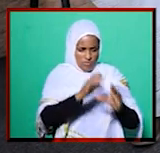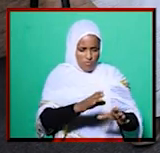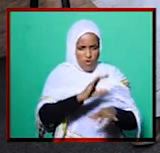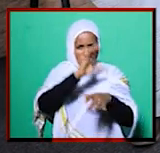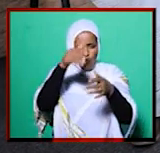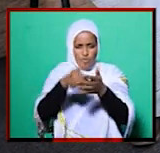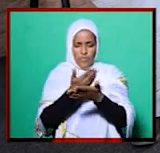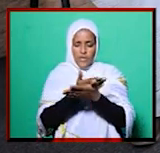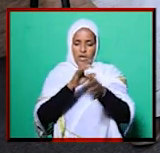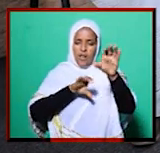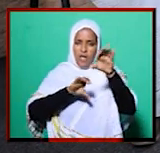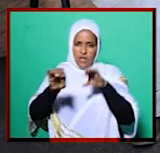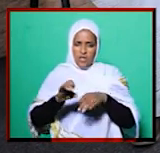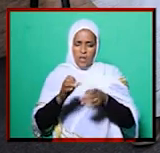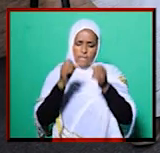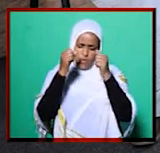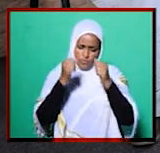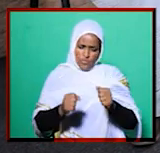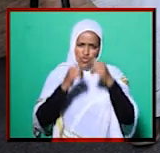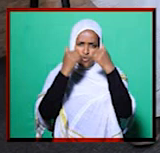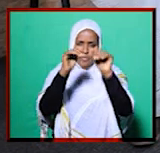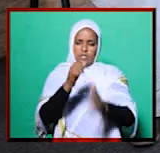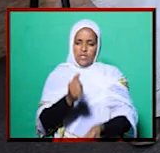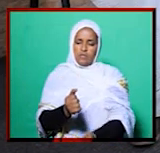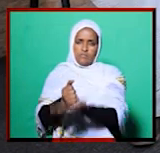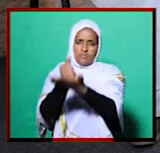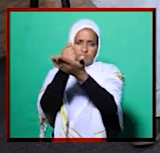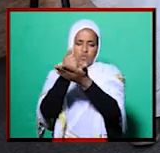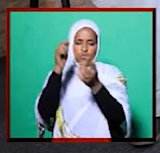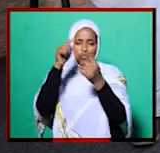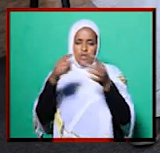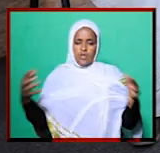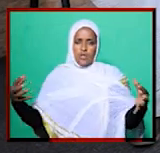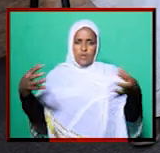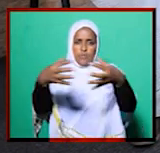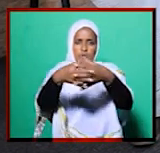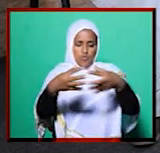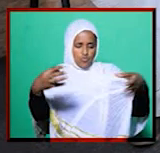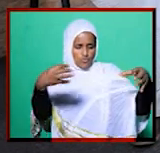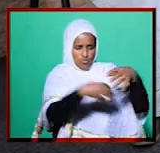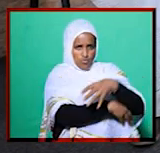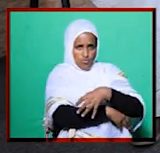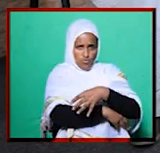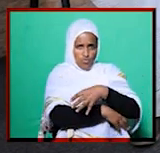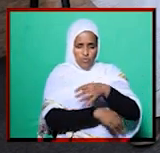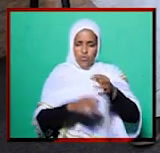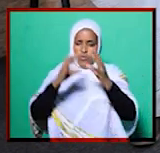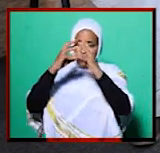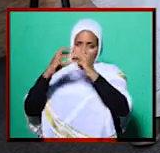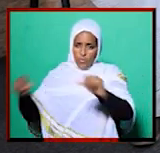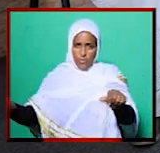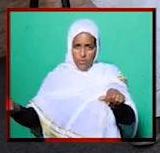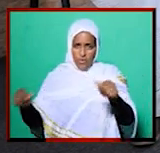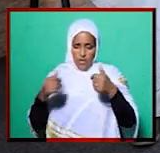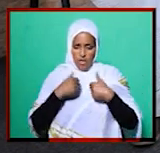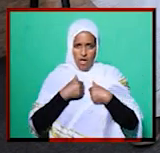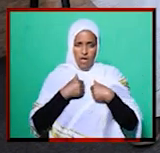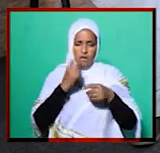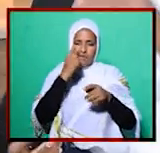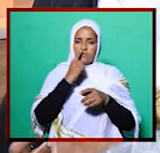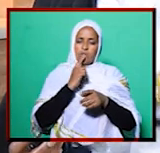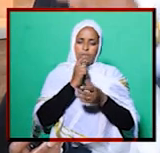አድርጋ በምትችለው ሁሉ ደግፋ ወደ ህብረቱ ታስገባዋለች። ህብረቱ የሚበትንባት ከሆነ ግን የማሰናበቻ ደብዳቤ